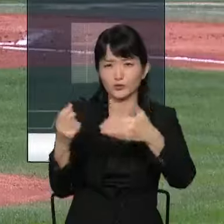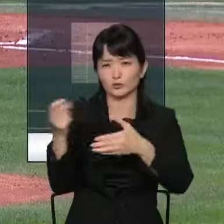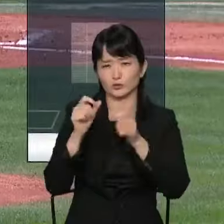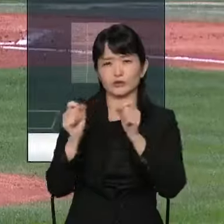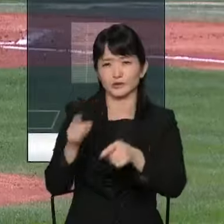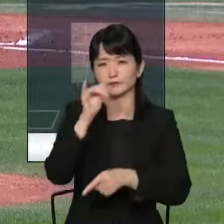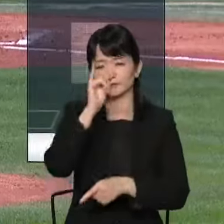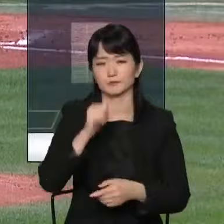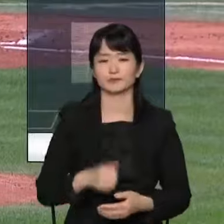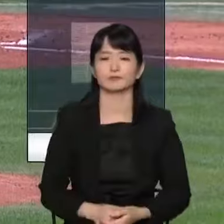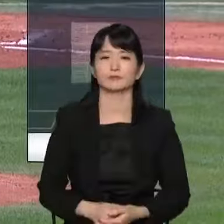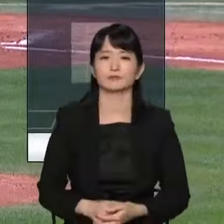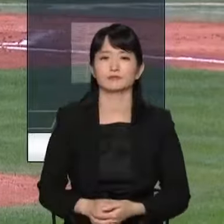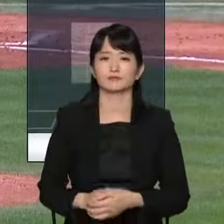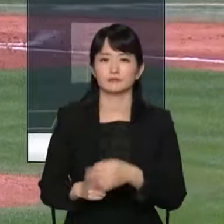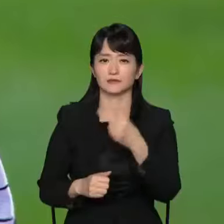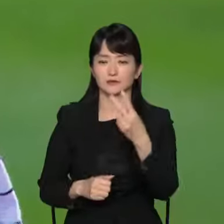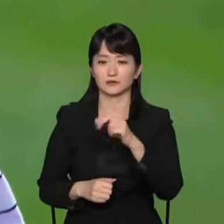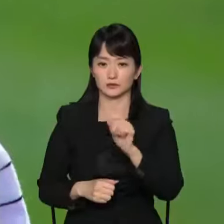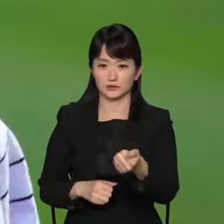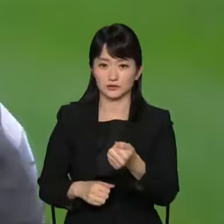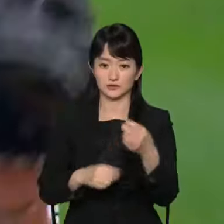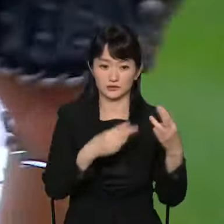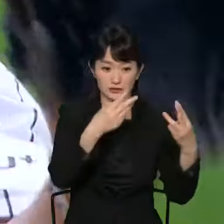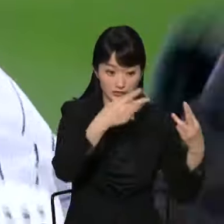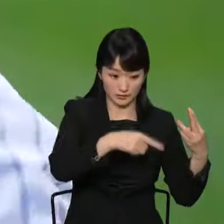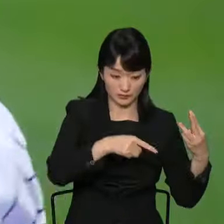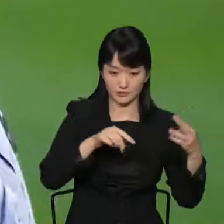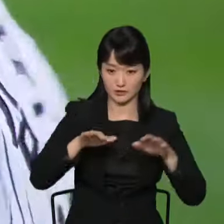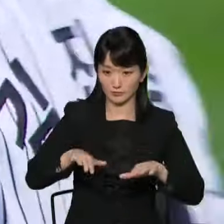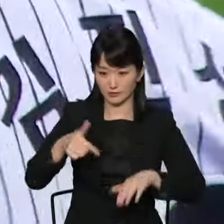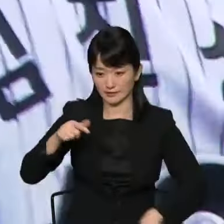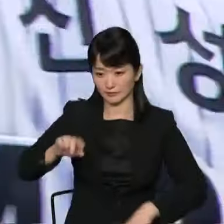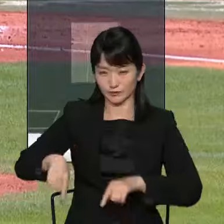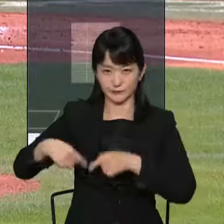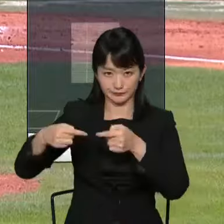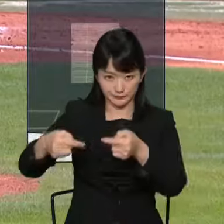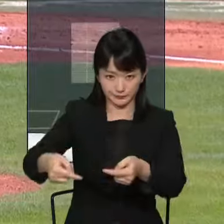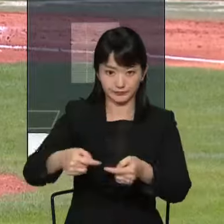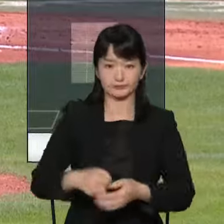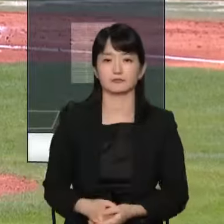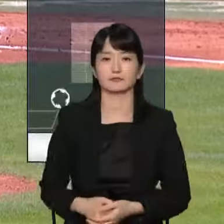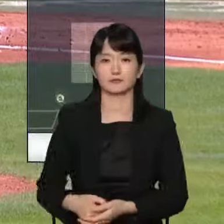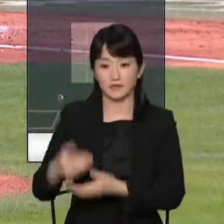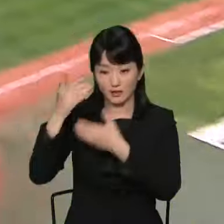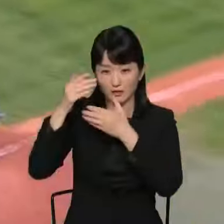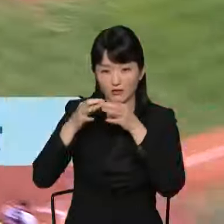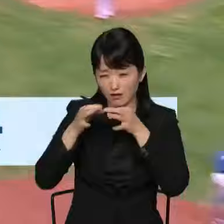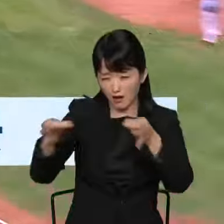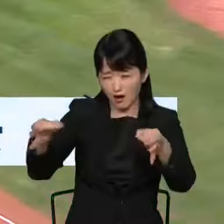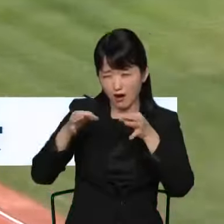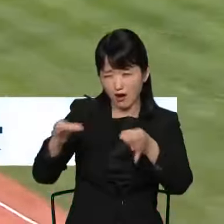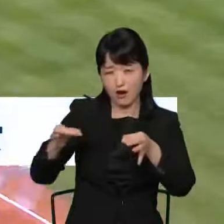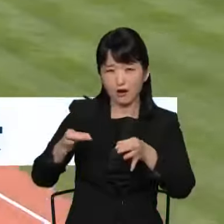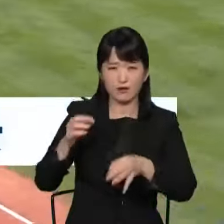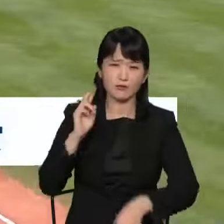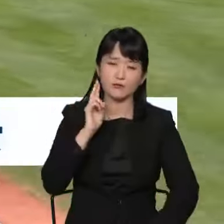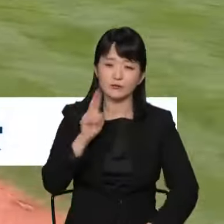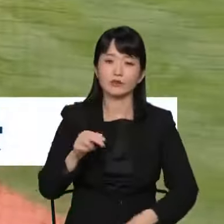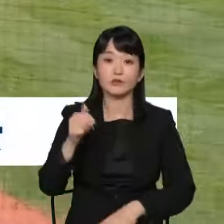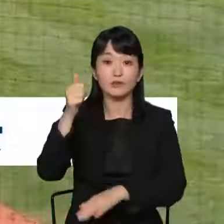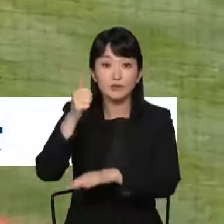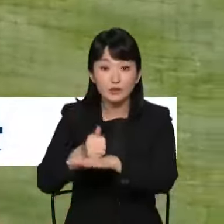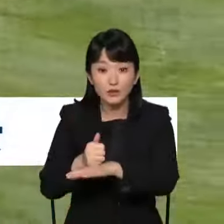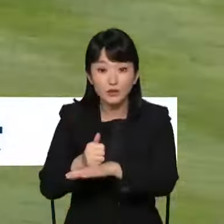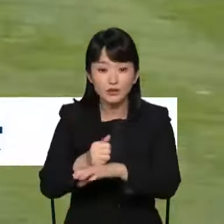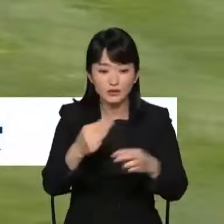만들어냈습니다. 2사 만루 이번에도 강민호가 타석에 올랐습니다. 팬들 함성이 경기장에 가득했지만 결국